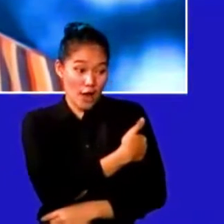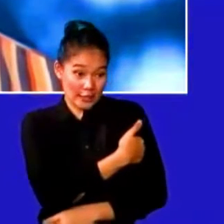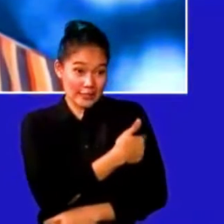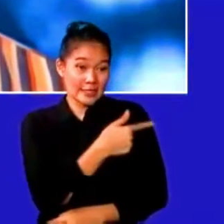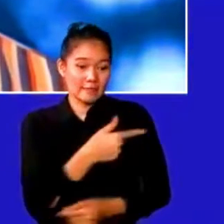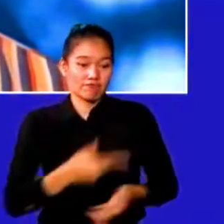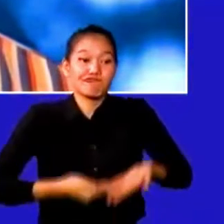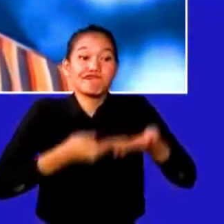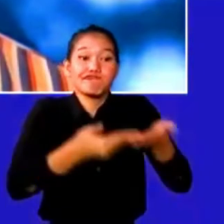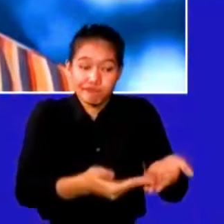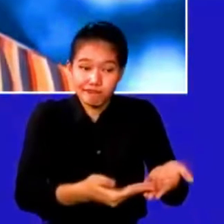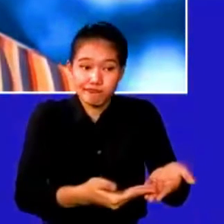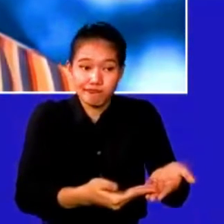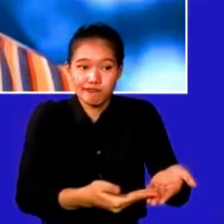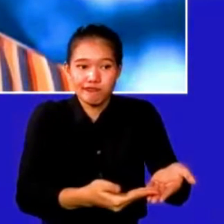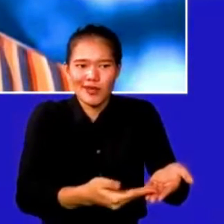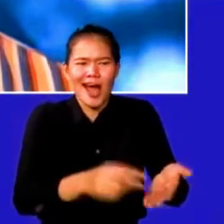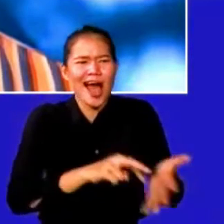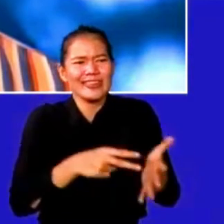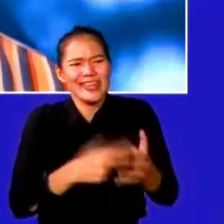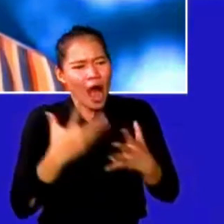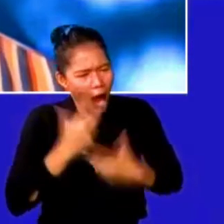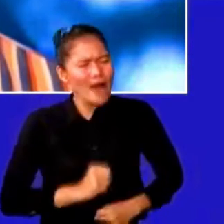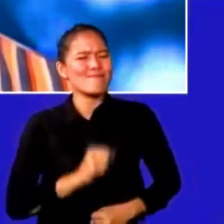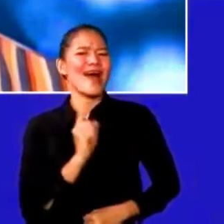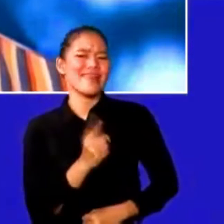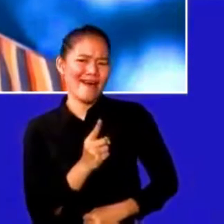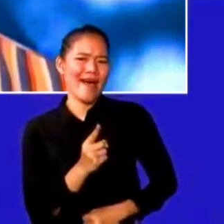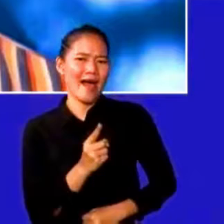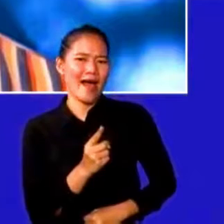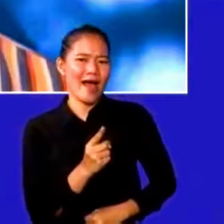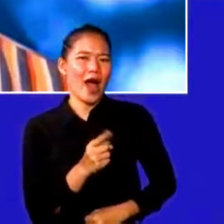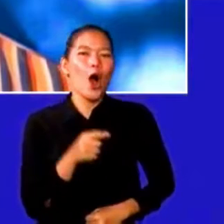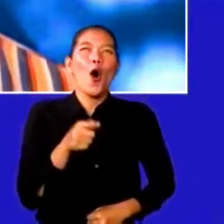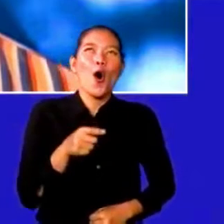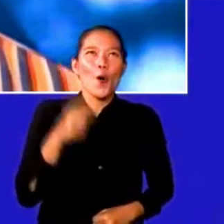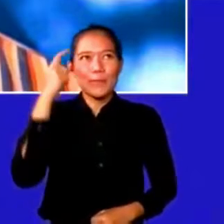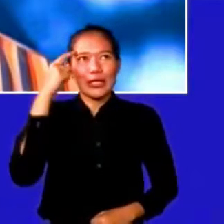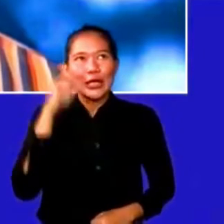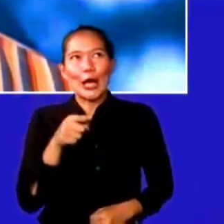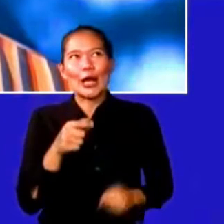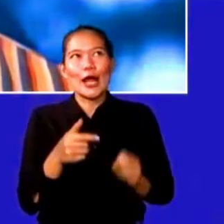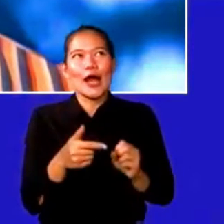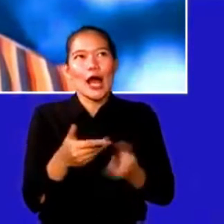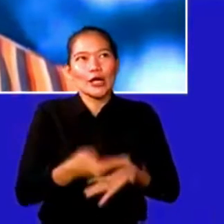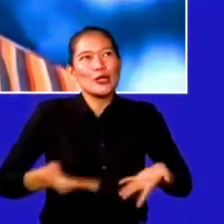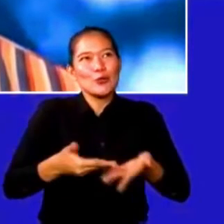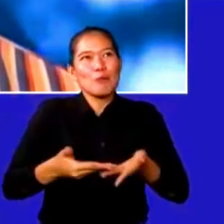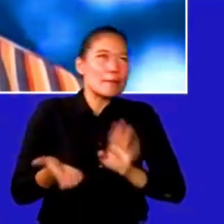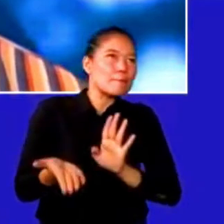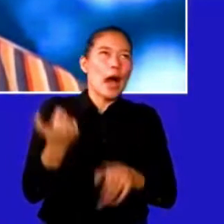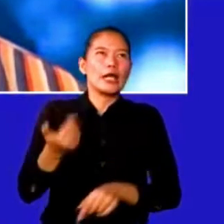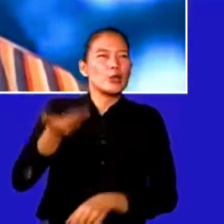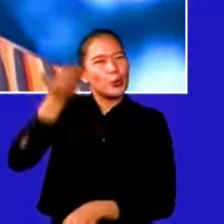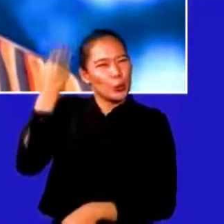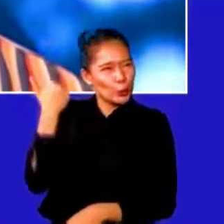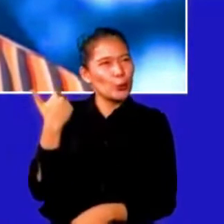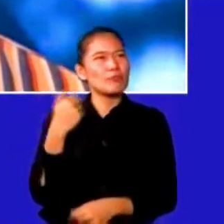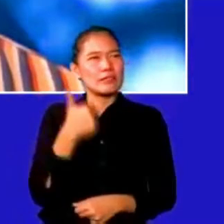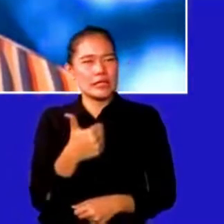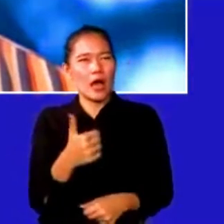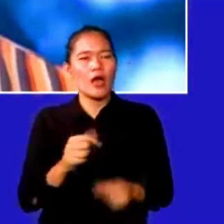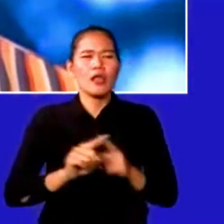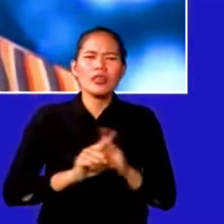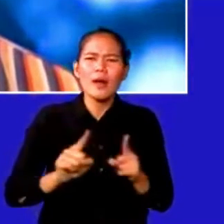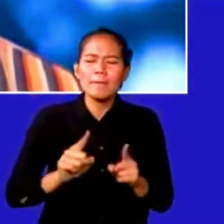ini gitu hadir gini Muncul secercah harapan mungkin kita akan kembali menjalani kehidupan normal seperti sebelum pandemi ini